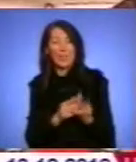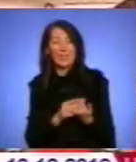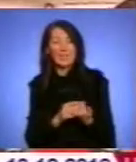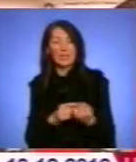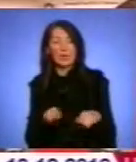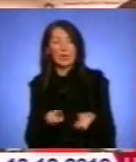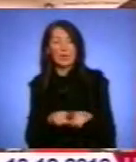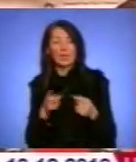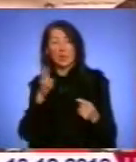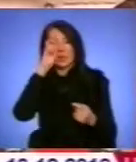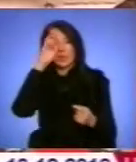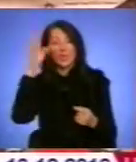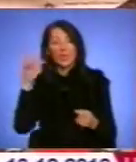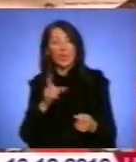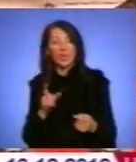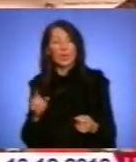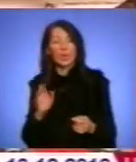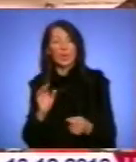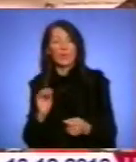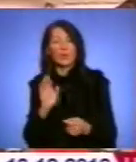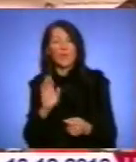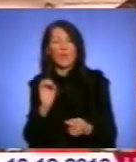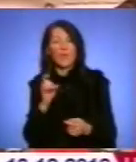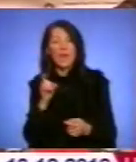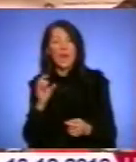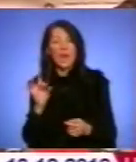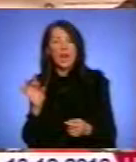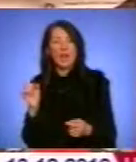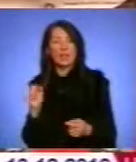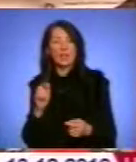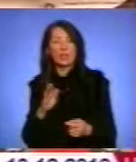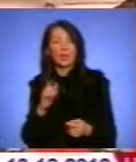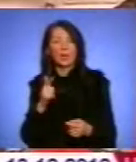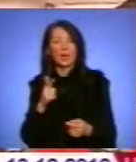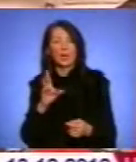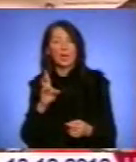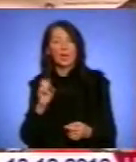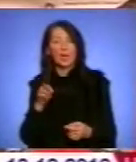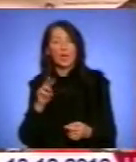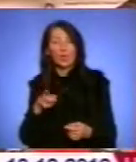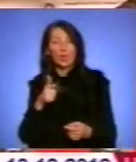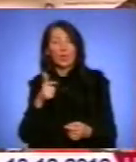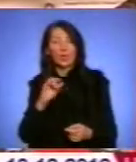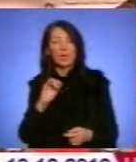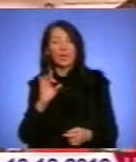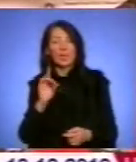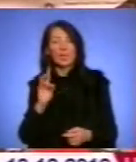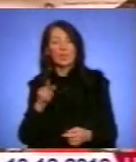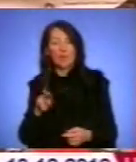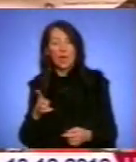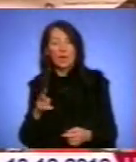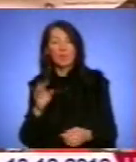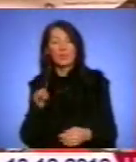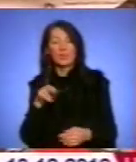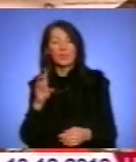такі видатні люди, як Іван Верхрацький, Володимир Гнатюк, Юліан Гірняк, Станіслав Дністрянський, Марія